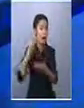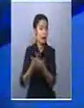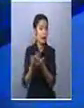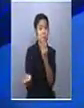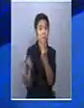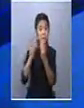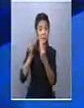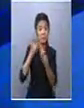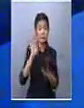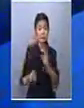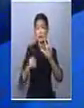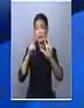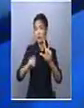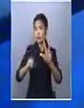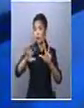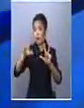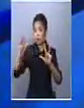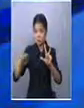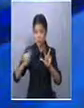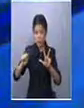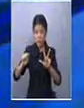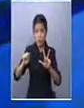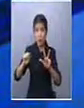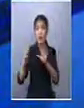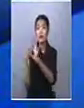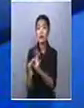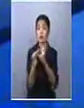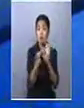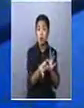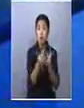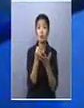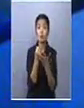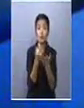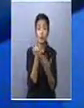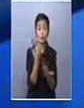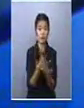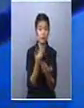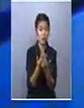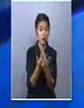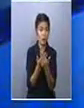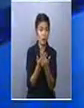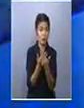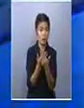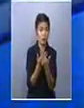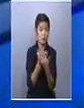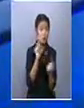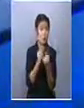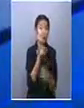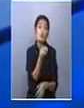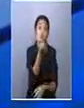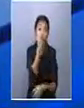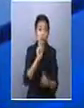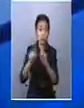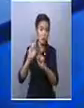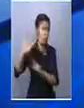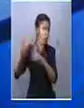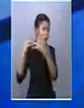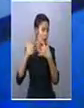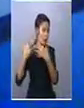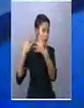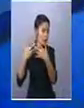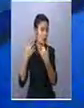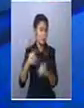สูงสุดในรอบปีประเด็นเหล่านี้ส่งผลสนับสนุนทำให้ทิศทางของมุมมองการจับตาเกี่ยวกับอัตราดอกเบี้ยสหรัฐนั้นยังคงติด